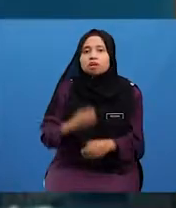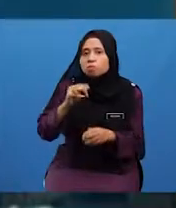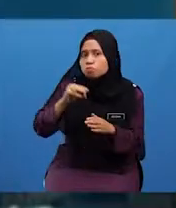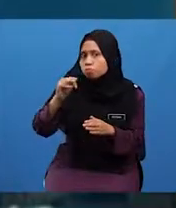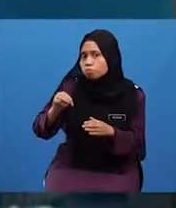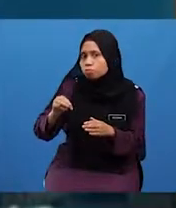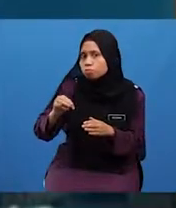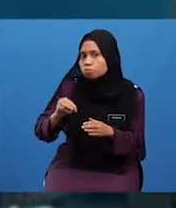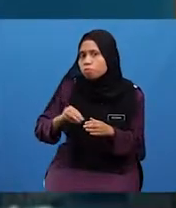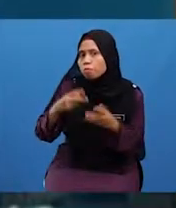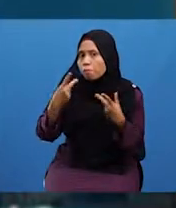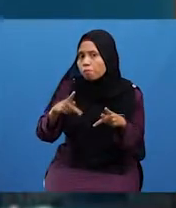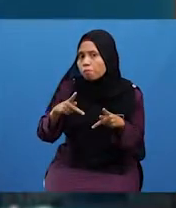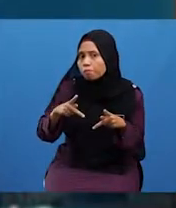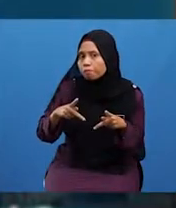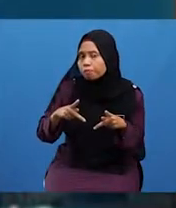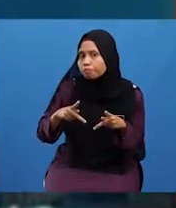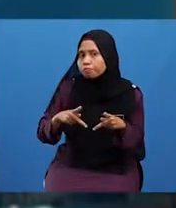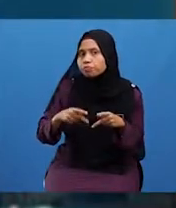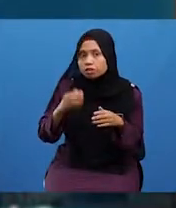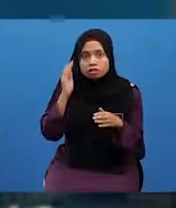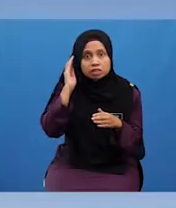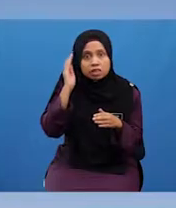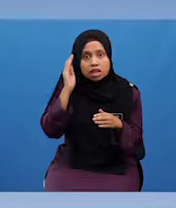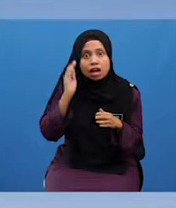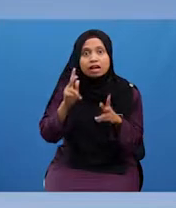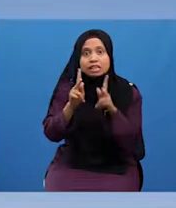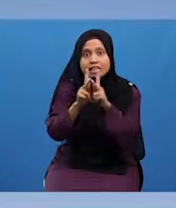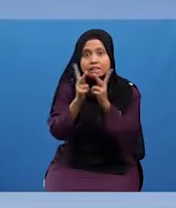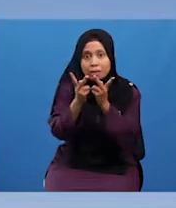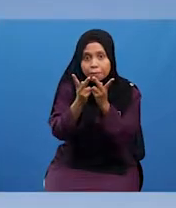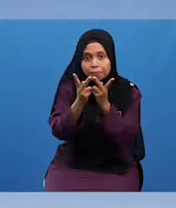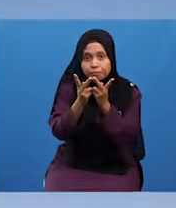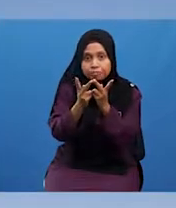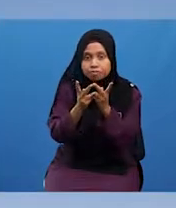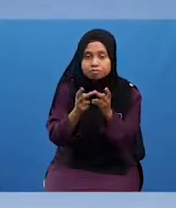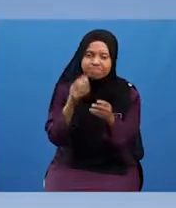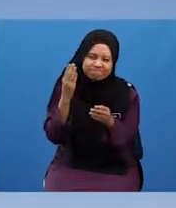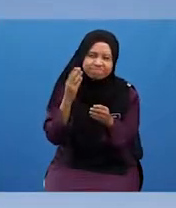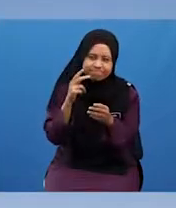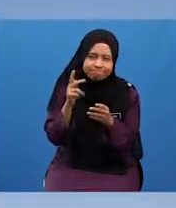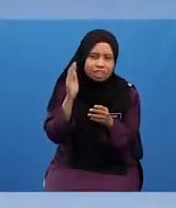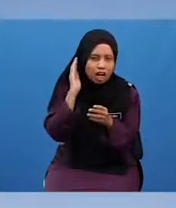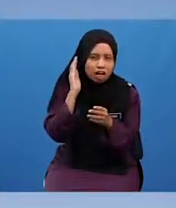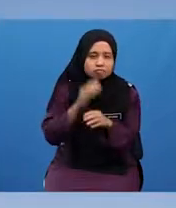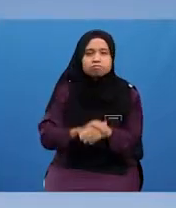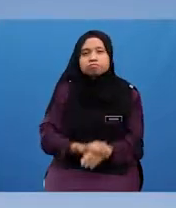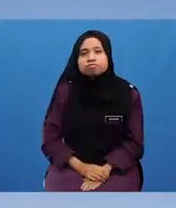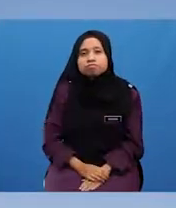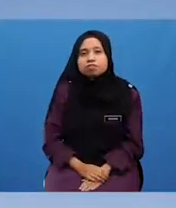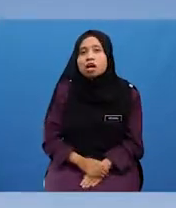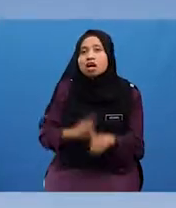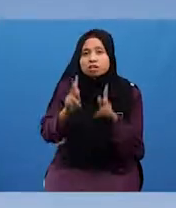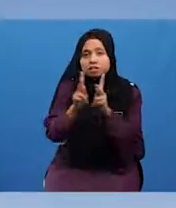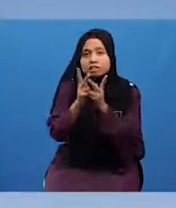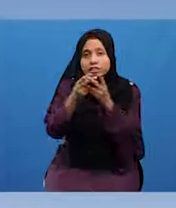Murid-murid, pernah kamu mendengar perkataan kitab? Macam biasa dengarkan.